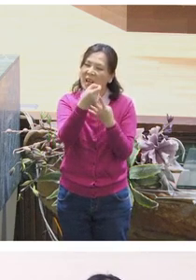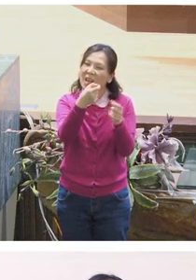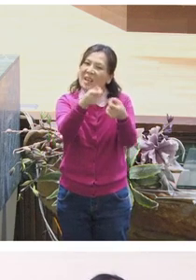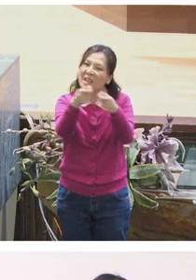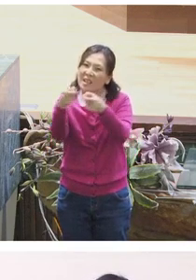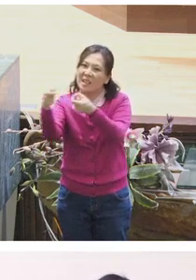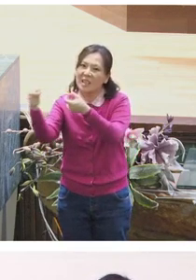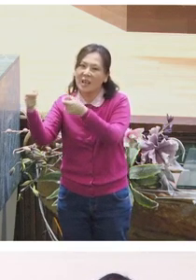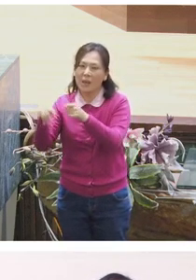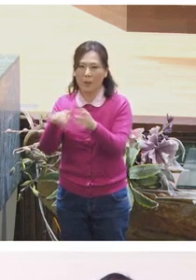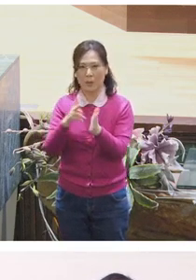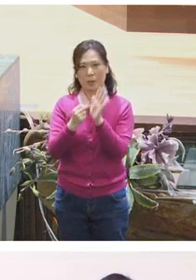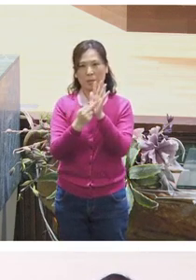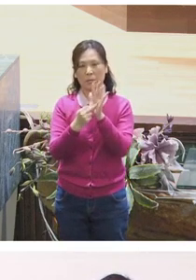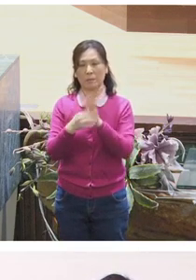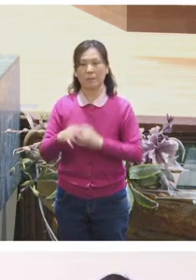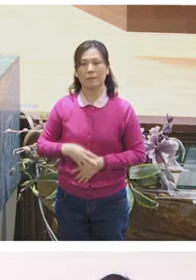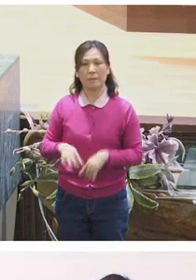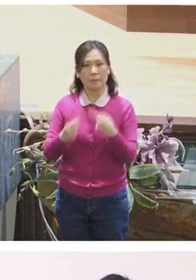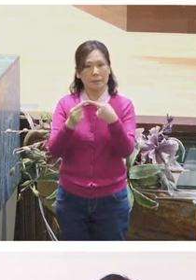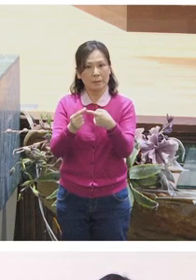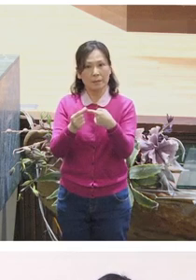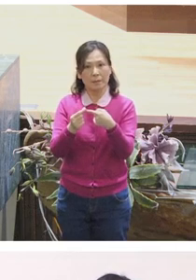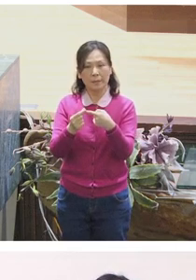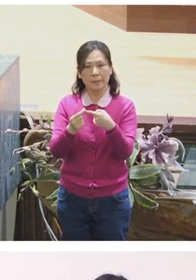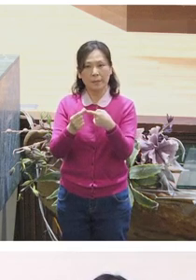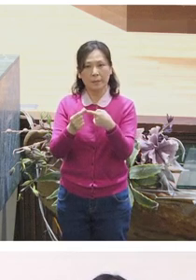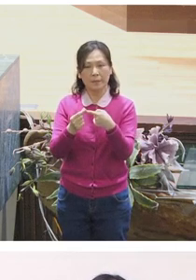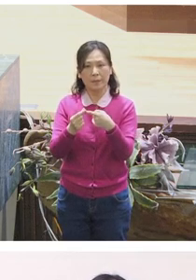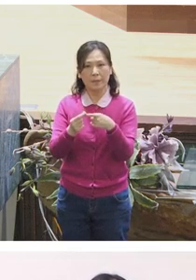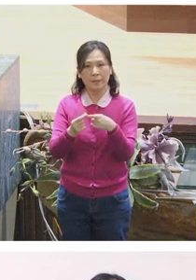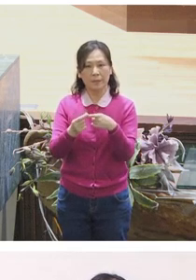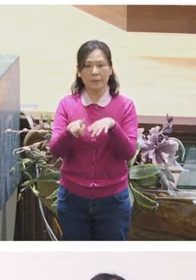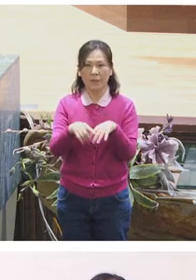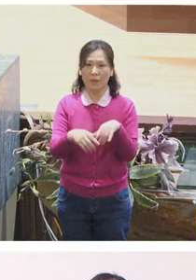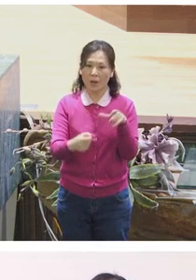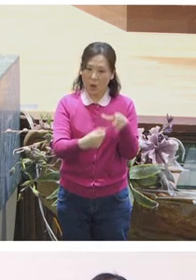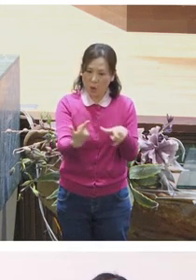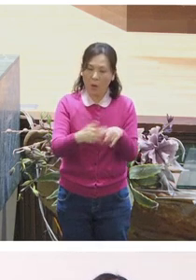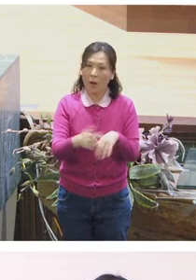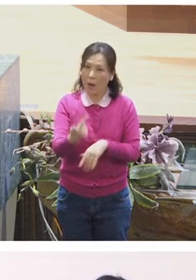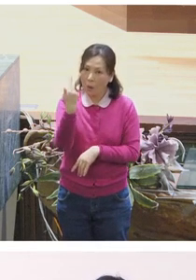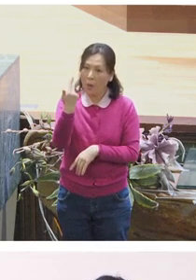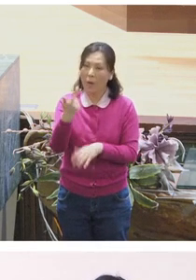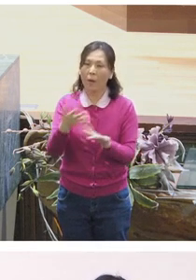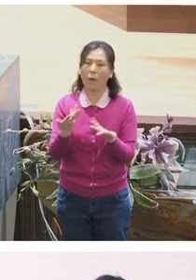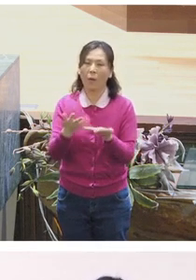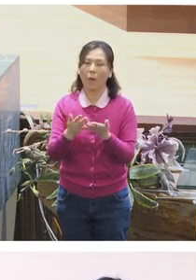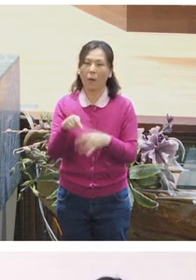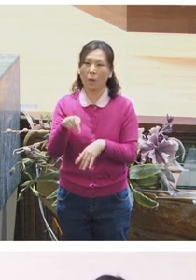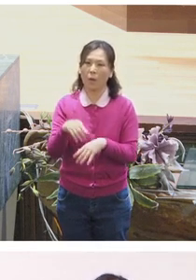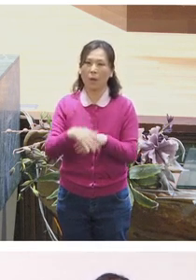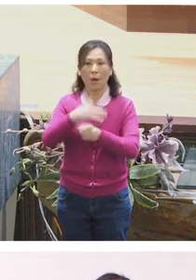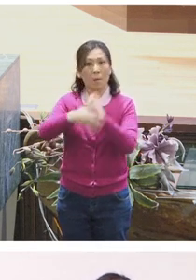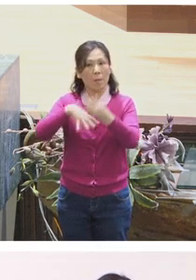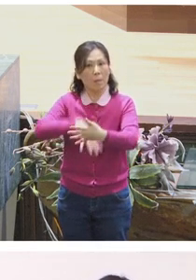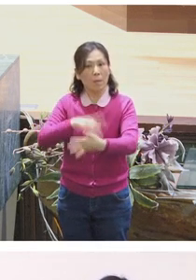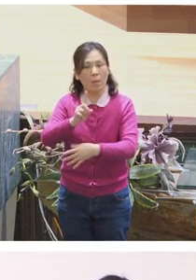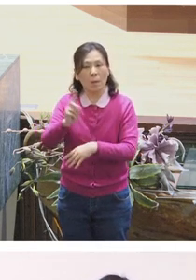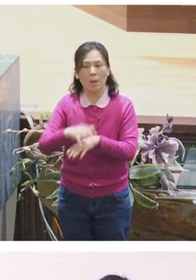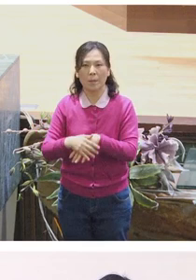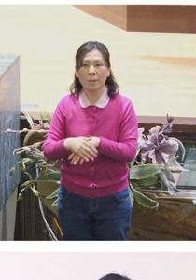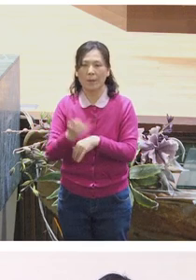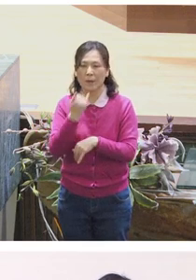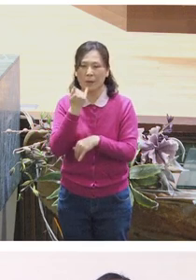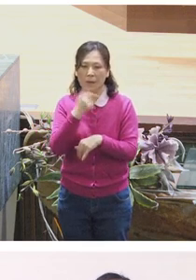的想法了。第一个是说当然所谓公开快速结构化里面的公开，就包含 K 可以